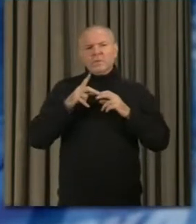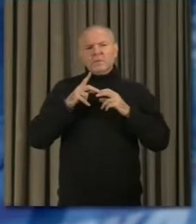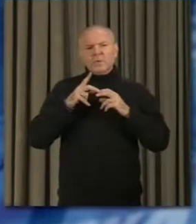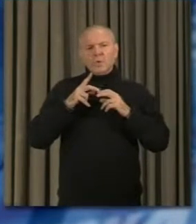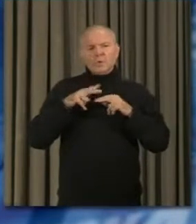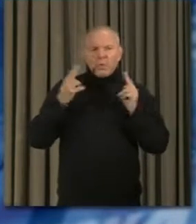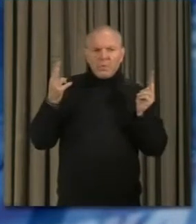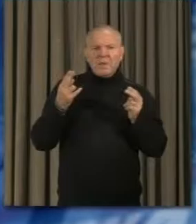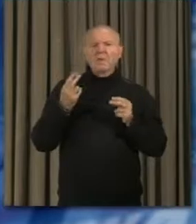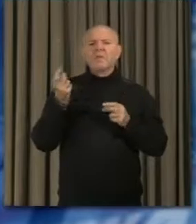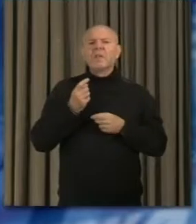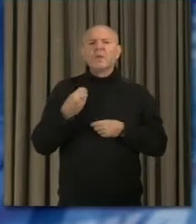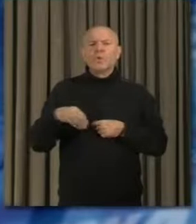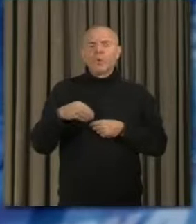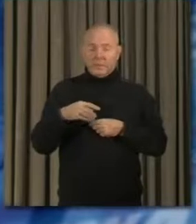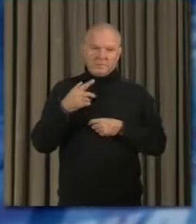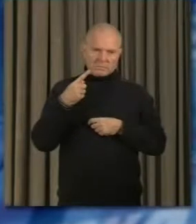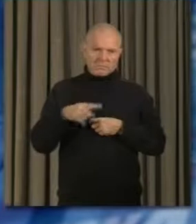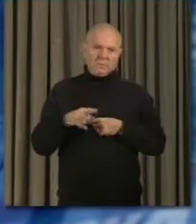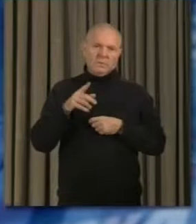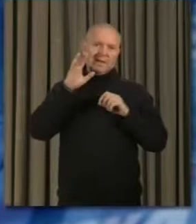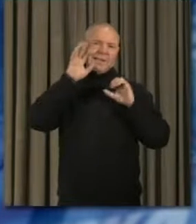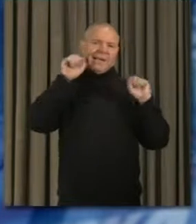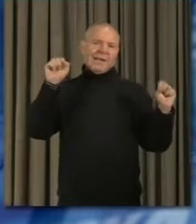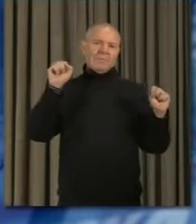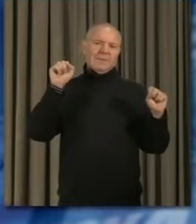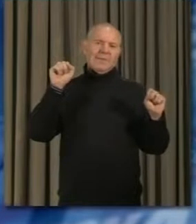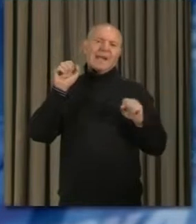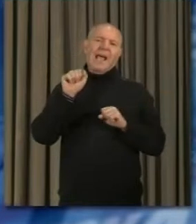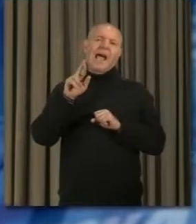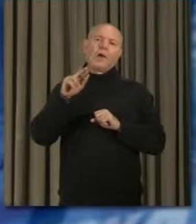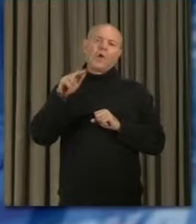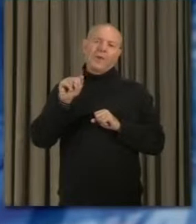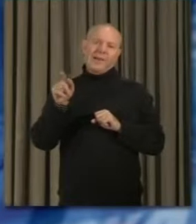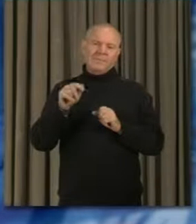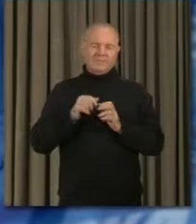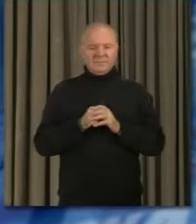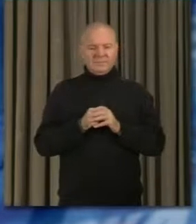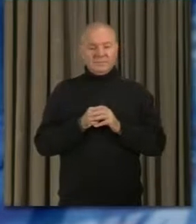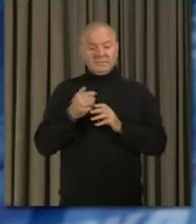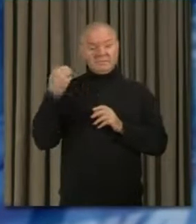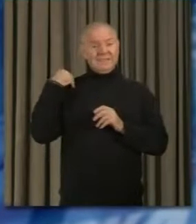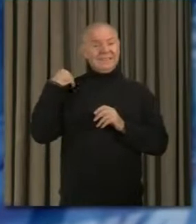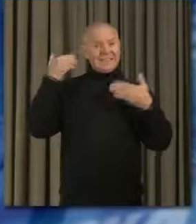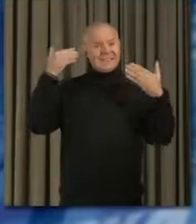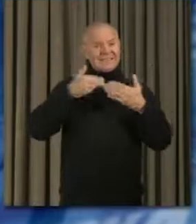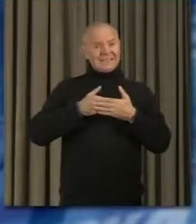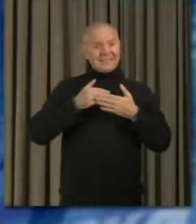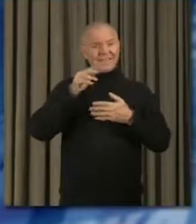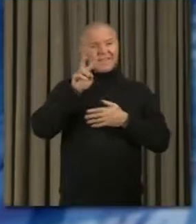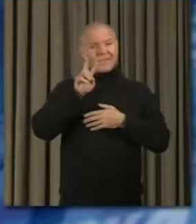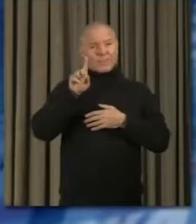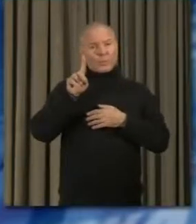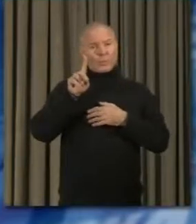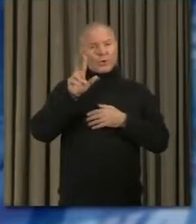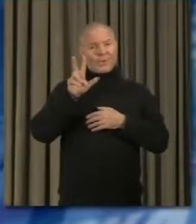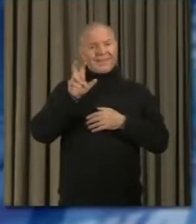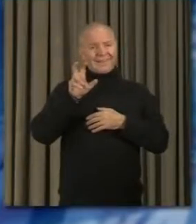della pistola. E i carabinieri del nucleo operativo radiomobile di Arona invece alle 21.30 di ieri hanno fermato in corso